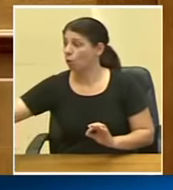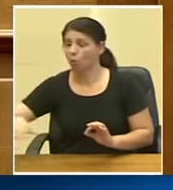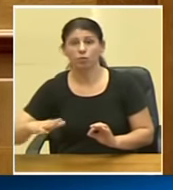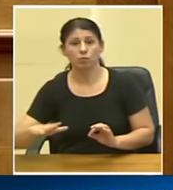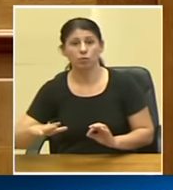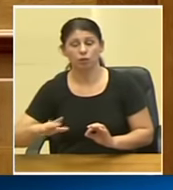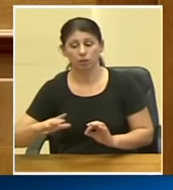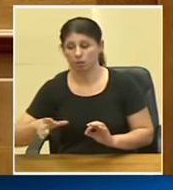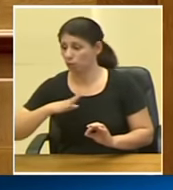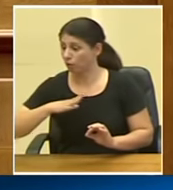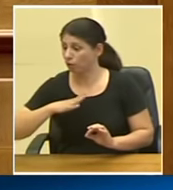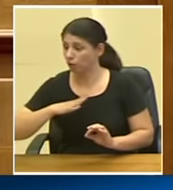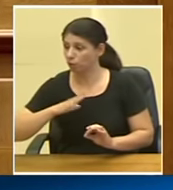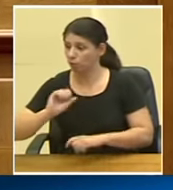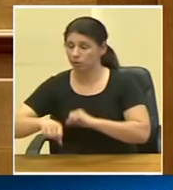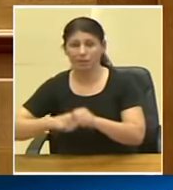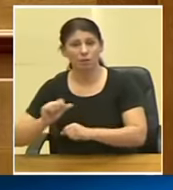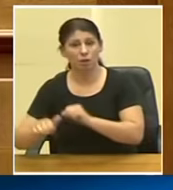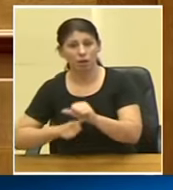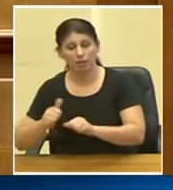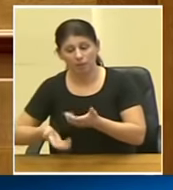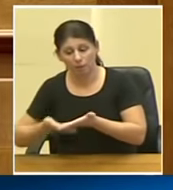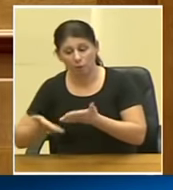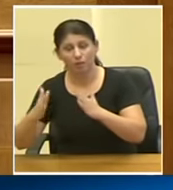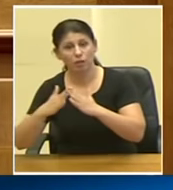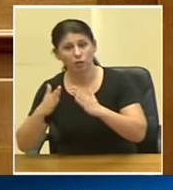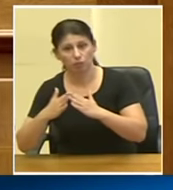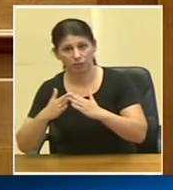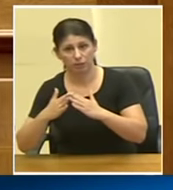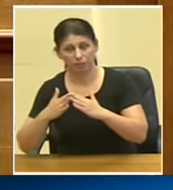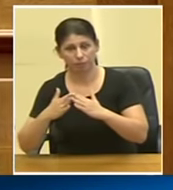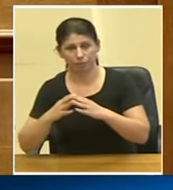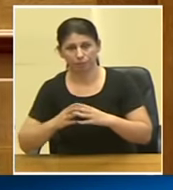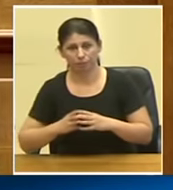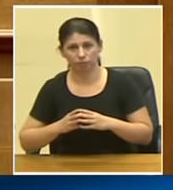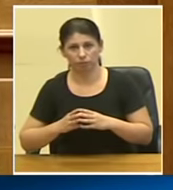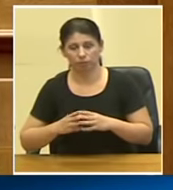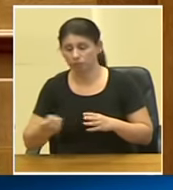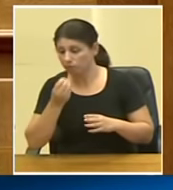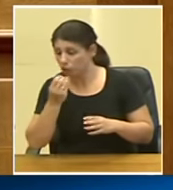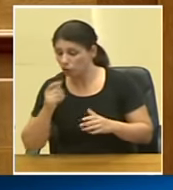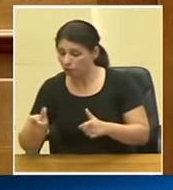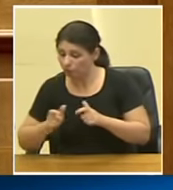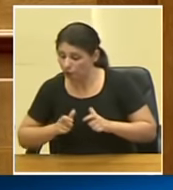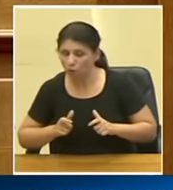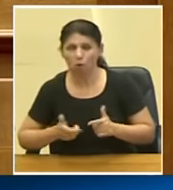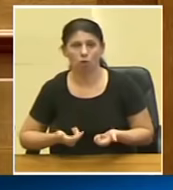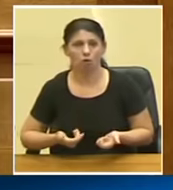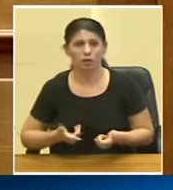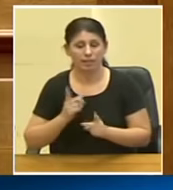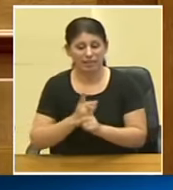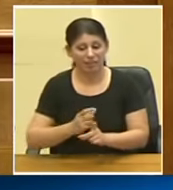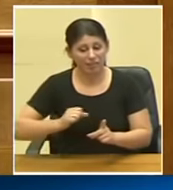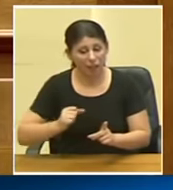του Κινάλ, η βοήθεια στο σπίτι, τα γεύματα, η ειδική αγωγή,